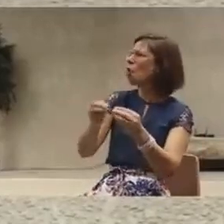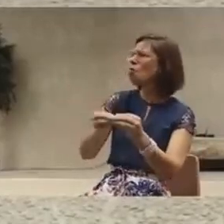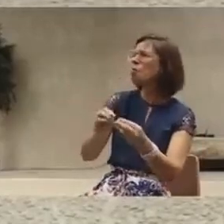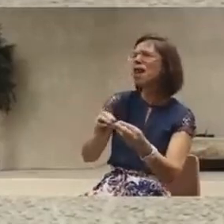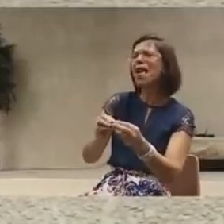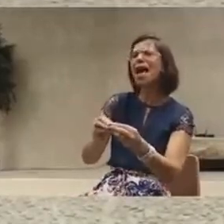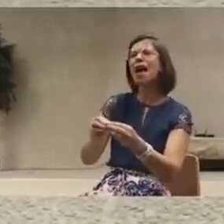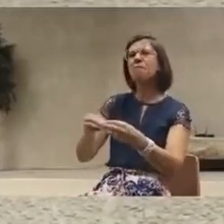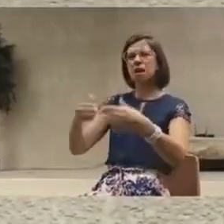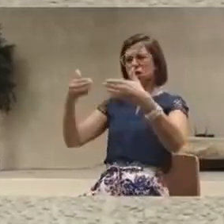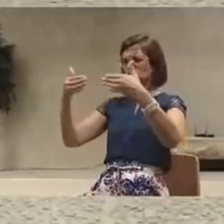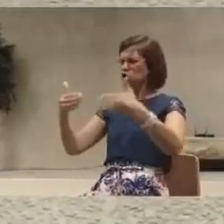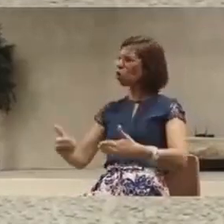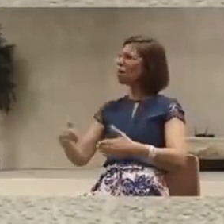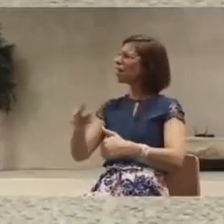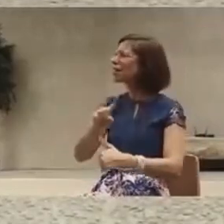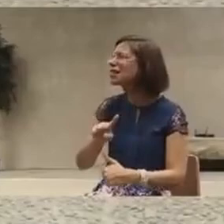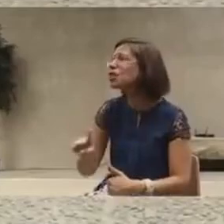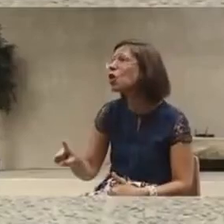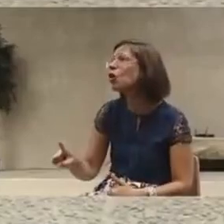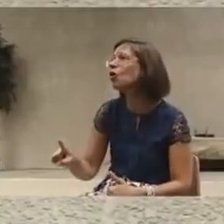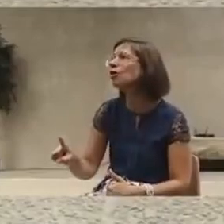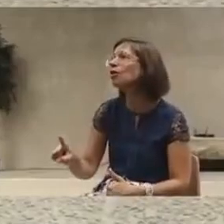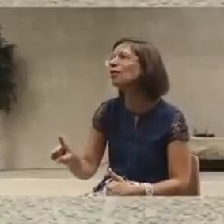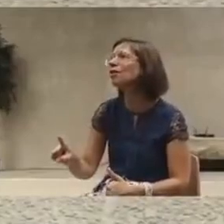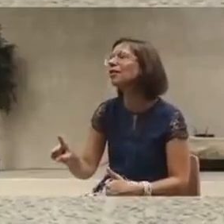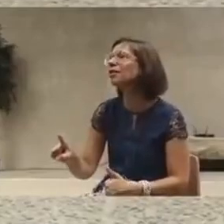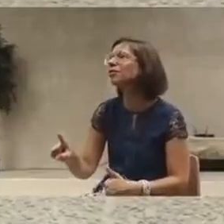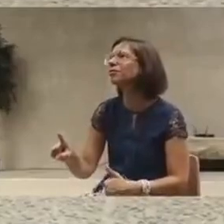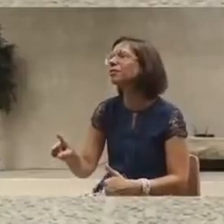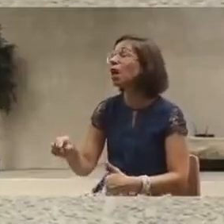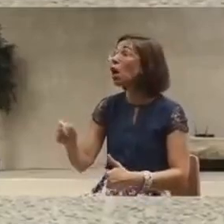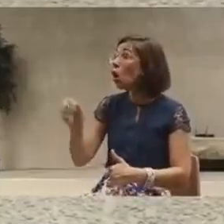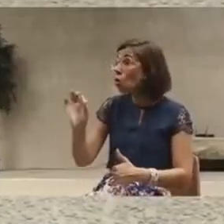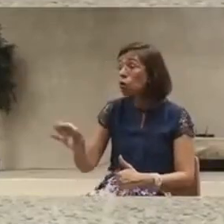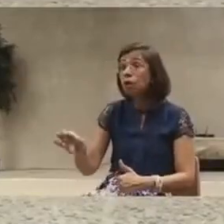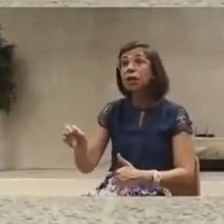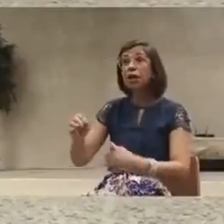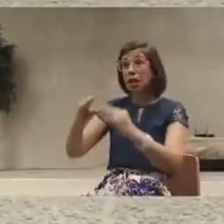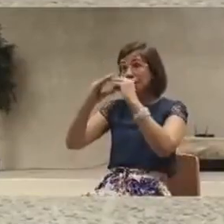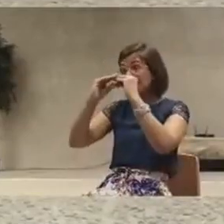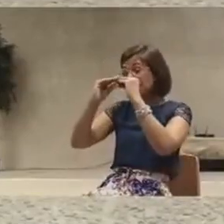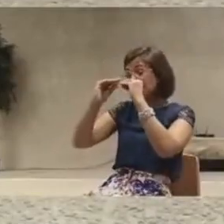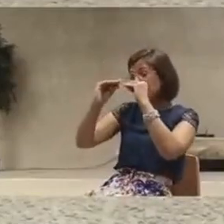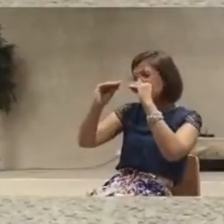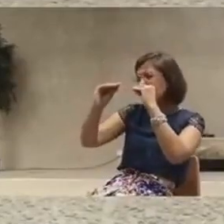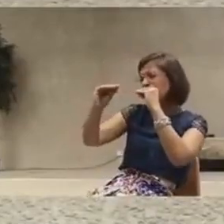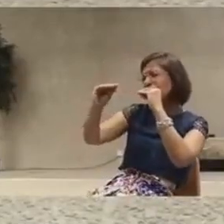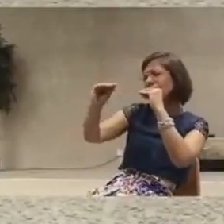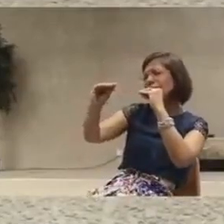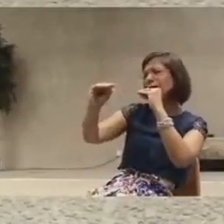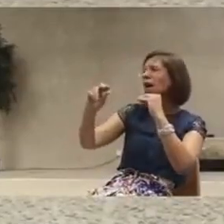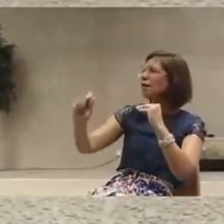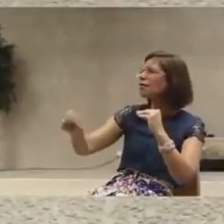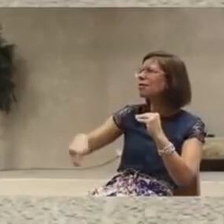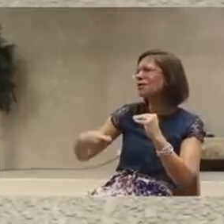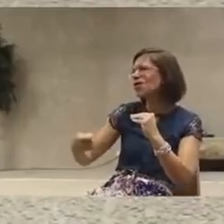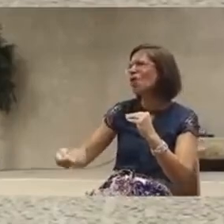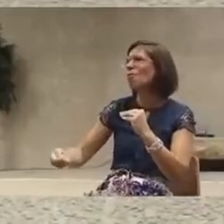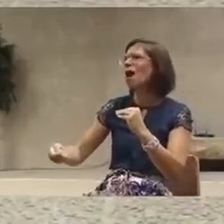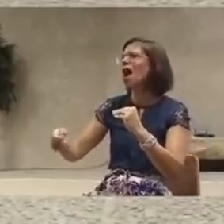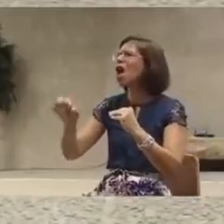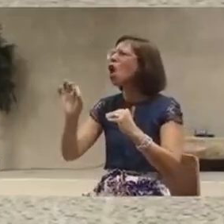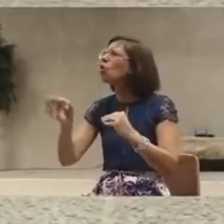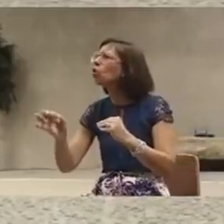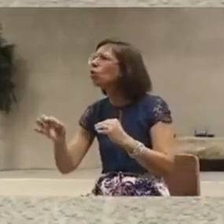Oui, c'est normal qu'il y ait des déserts, c'est normal qu'il y ait des tunnels. Quand nous roulons, il y